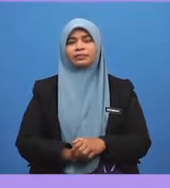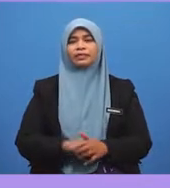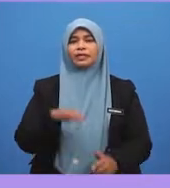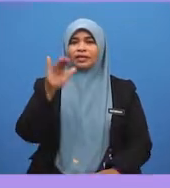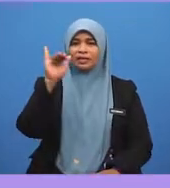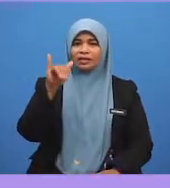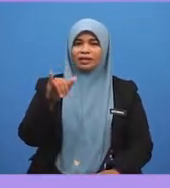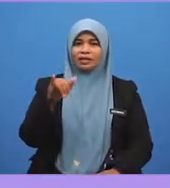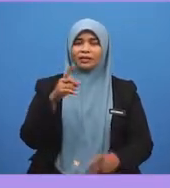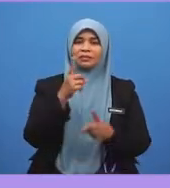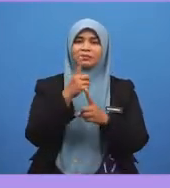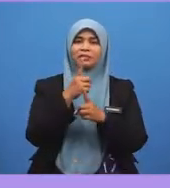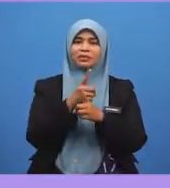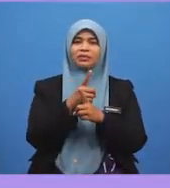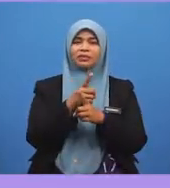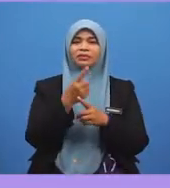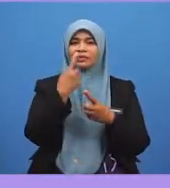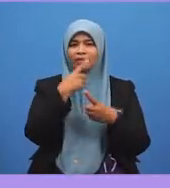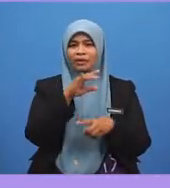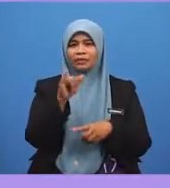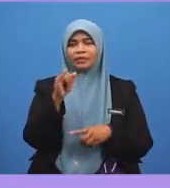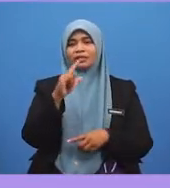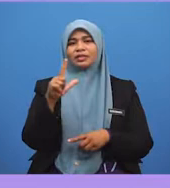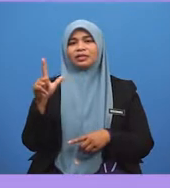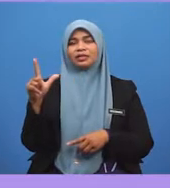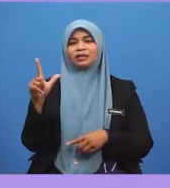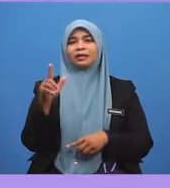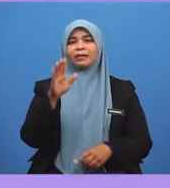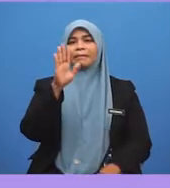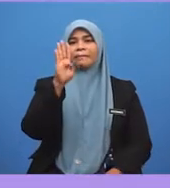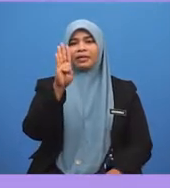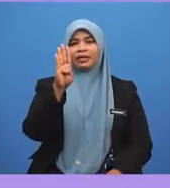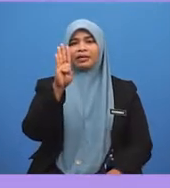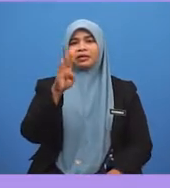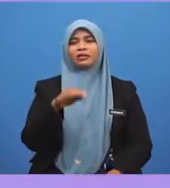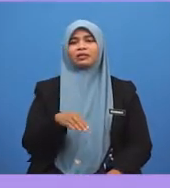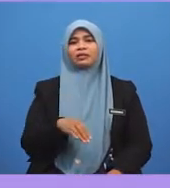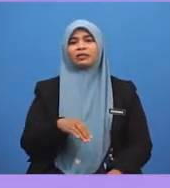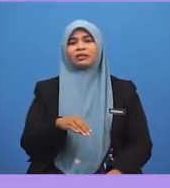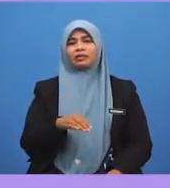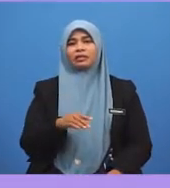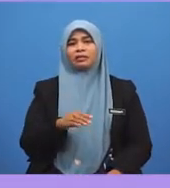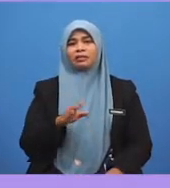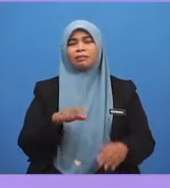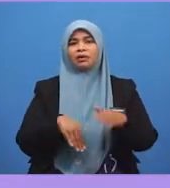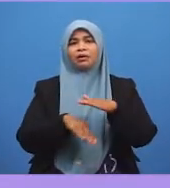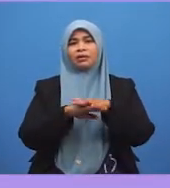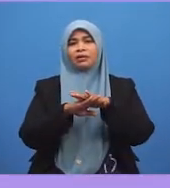Ya, betul. Jawapannya ialah B, iaitu